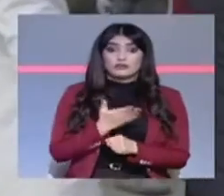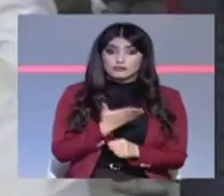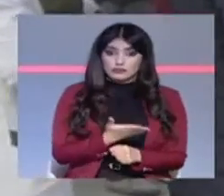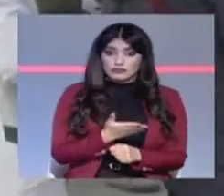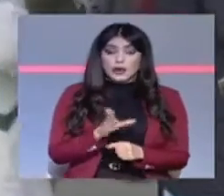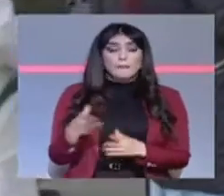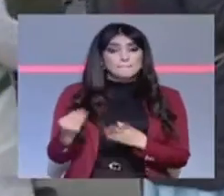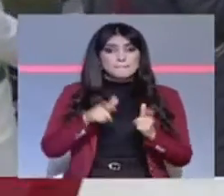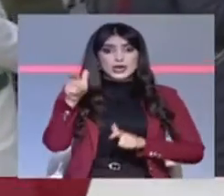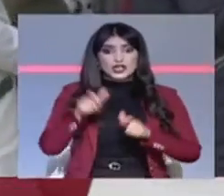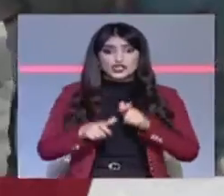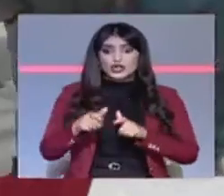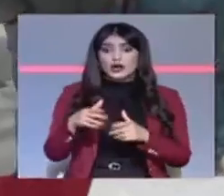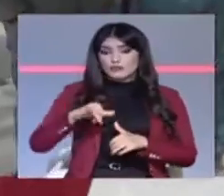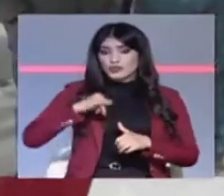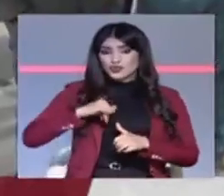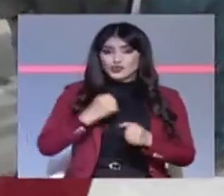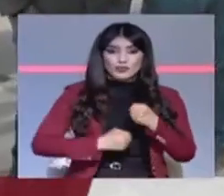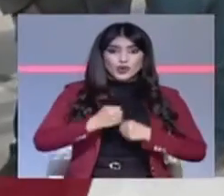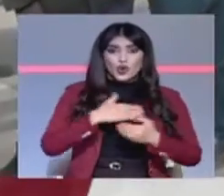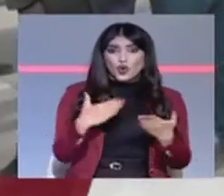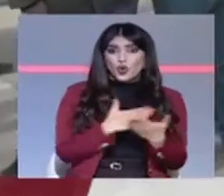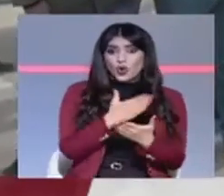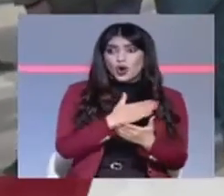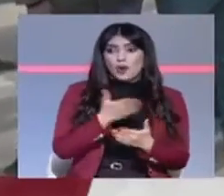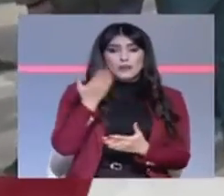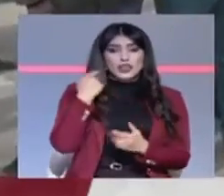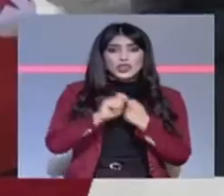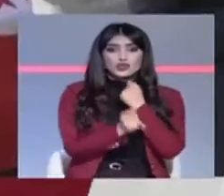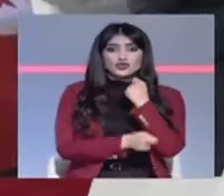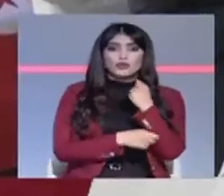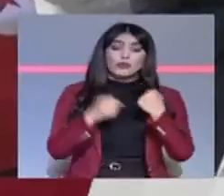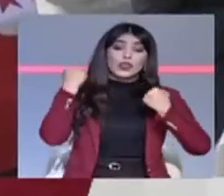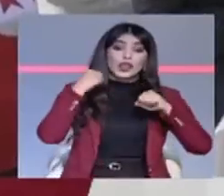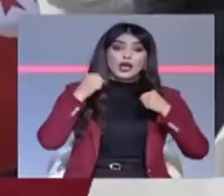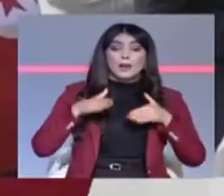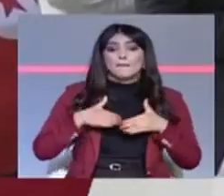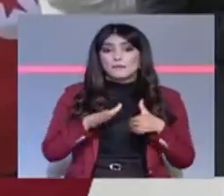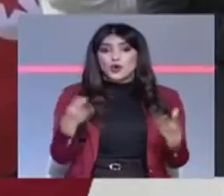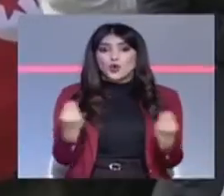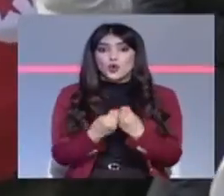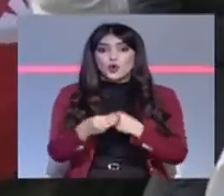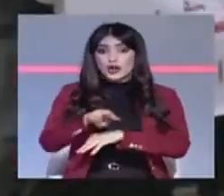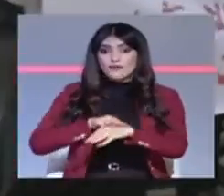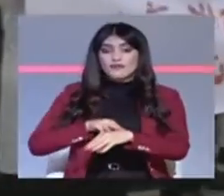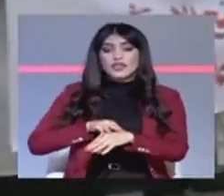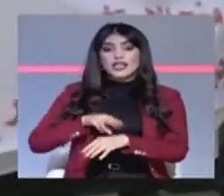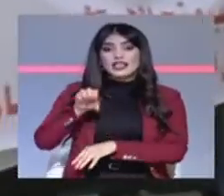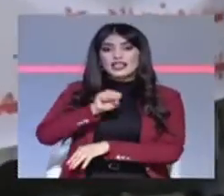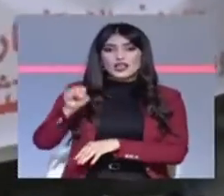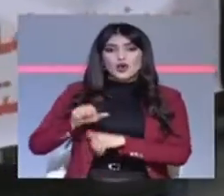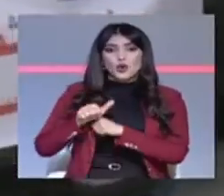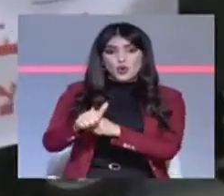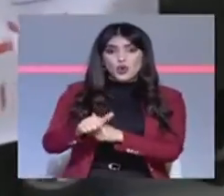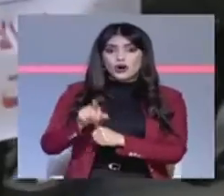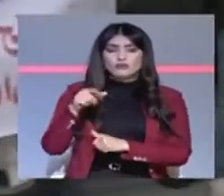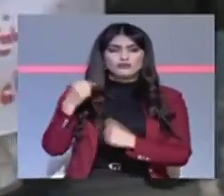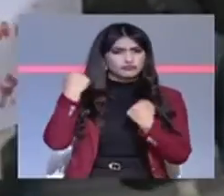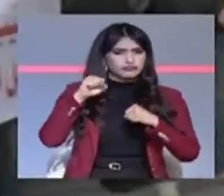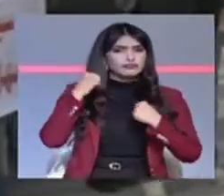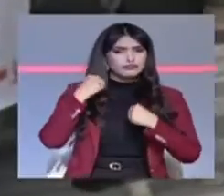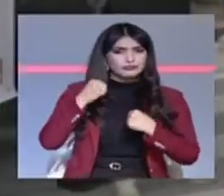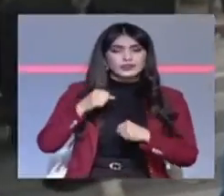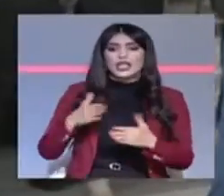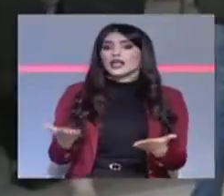عدد من المستثمرين الشبان قد دخلوا منذ اسبوع في اعتصاما مفتوحا امام مقر ولايه سيدي انا في تحرك